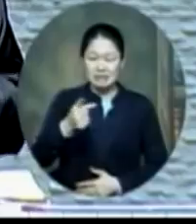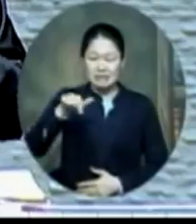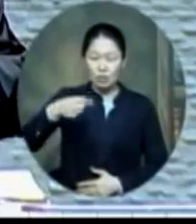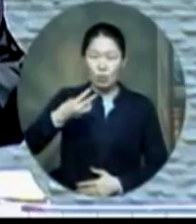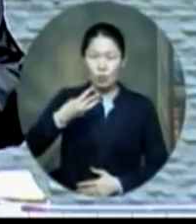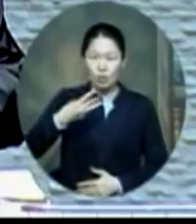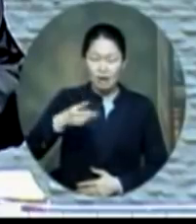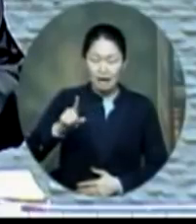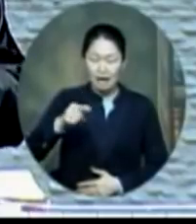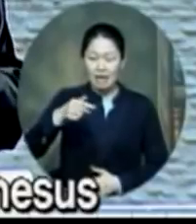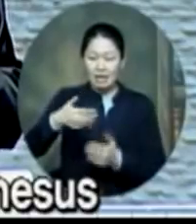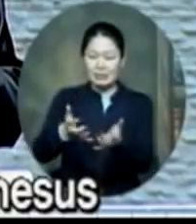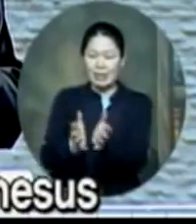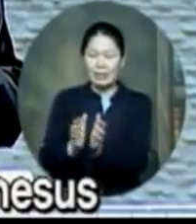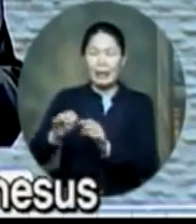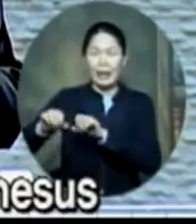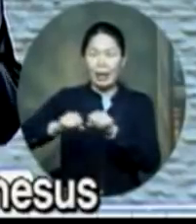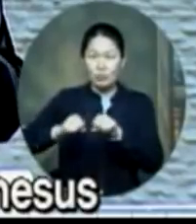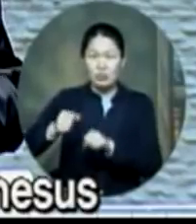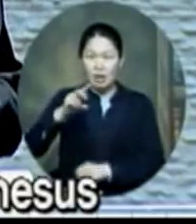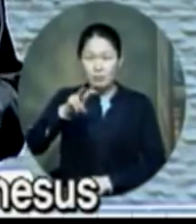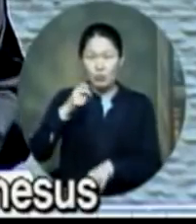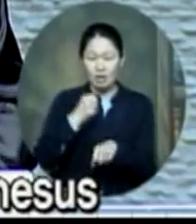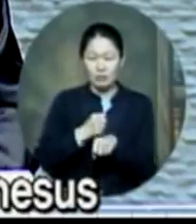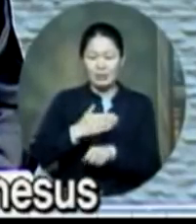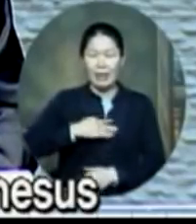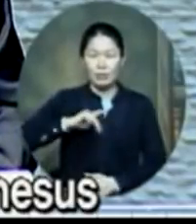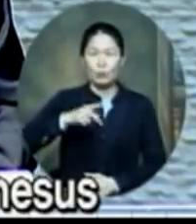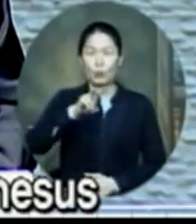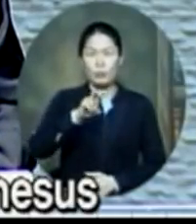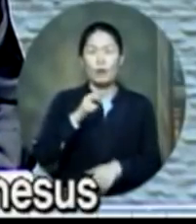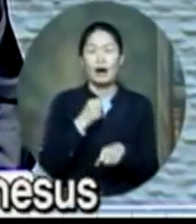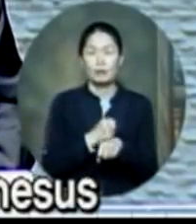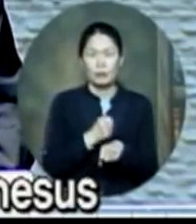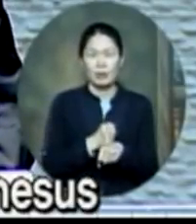행위를 미워하는도다. 나도 이것을 미워하노라.